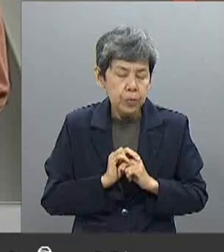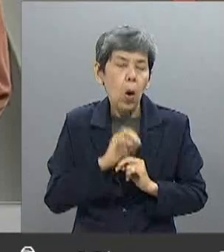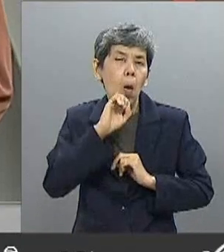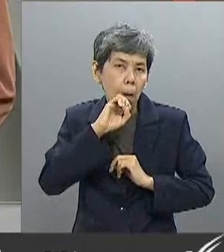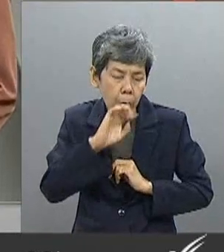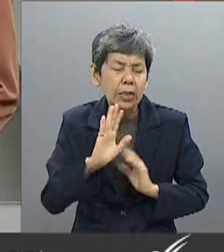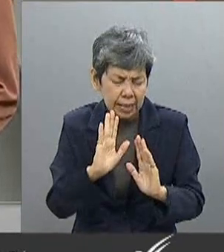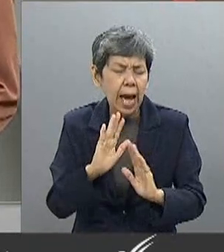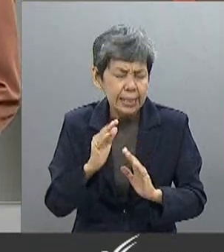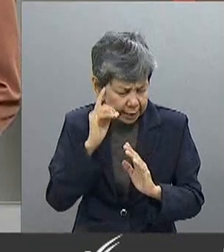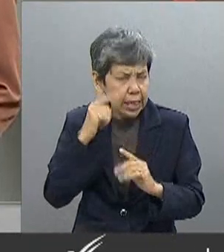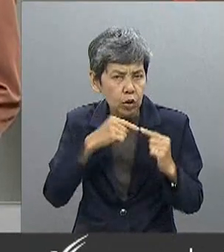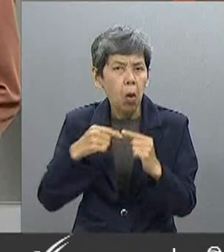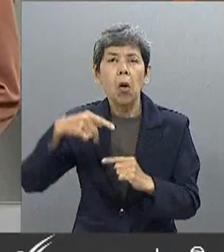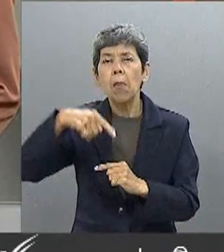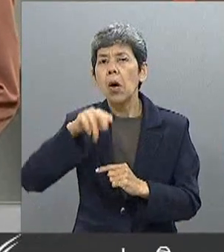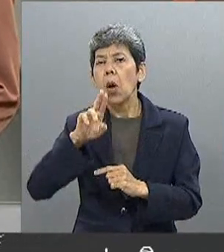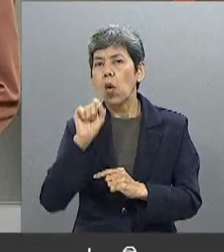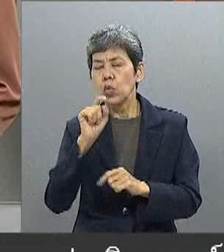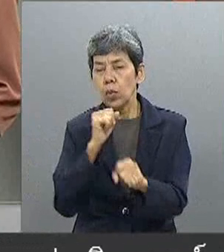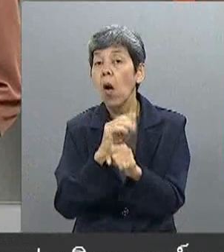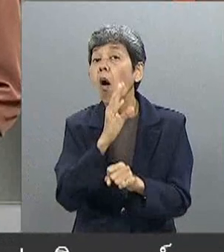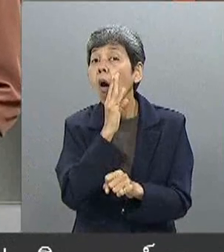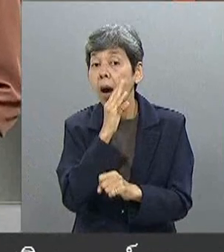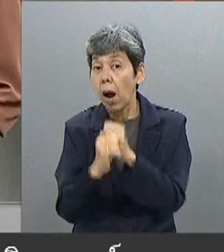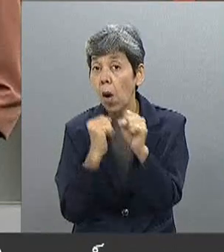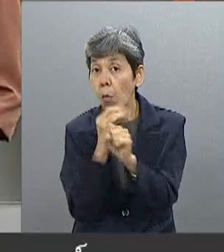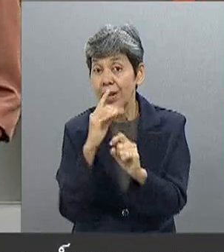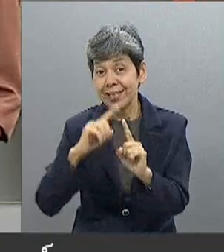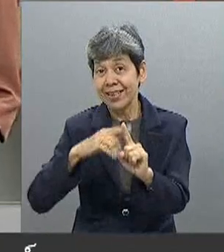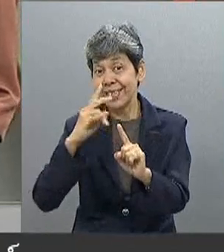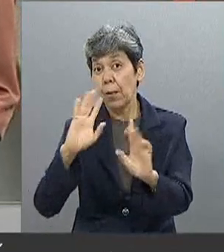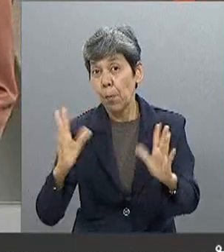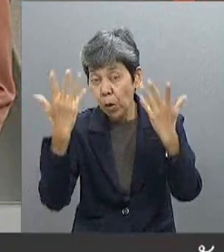มื้อเนี่ยเต็มที่กันไปเลยดำราคาแพ็คเกจนะคะจากราคานับหมื่นเหลือไม่กี่พันก็มีแต่ต้องพิจารณานะว่าเป็นที่ไหนอย่างไรบ้างทำแบบนี้เพราะว่าเขาต้องการจะสร้างรายได้ประคองในช่วงที่ยังไม่มีโอกาสรับนักท่องเที่ยวจากต่างชาติเหมือนกับที่เขาเคยมีมาก่อนหน้านี้นะคะแล้วต้องถามกลุ่มธุรกิจท่องเที่ยวด้วยว่าตอนนี้มีปัญหาอย่างไรเพราะบอกเป็นเสียงเดียวกันเขาว่าเขาหยุดต่อไปไม่ไหวแล้วตัวแทนผู้ประกอบการพยายามจะร้องขอให้เปิดให้รับนักท่องเที่ยวต่างชาติเข้ามาเที่ยวไทยด้วยซ้ำไปค่ะแต่ถ้าไปถามฝ่ายรัฐบาลนะคะนั้นเรานายกวิษณุก็ส่งสัญญาณมาแล้วว่ามีโอกาสจะต่อพ.ร.ก.ฉุกเฉินเพราะว่าถ้าหมดอายุ 1กรกฎาคมแล้วจะต้องเปิดเทอมแล้วจะต้องเปิดสนามบินคนเดินทางแล้วจะคุมกันจะมีปัญหาหรือไม่พอไปถามฝ่ายสาธารณสุขก็ยังกังวลอยู่มาก